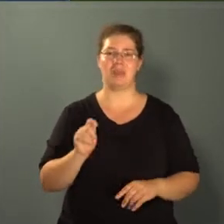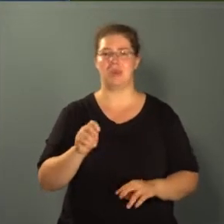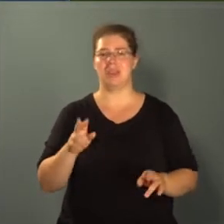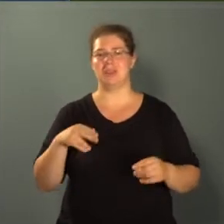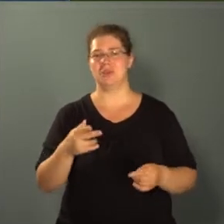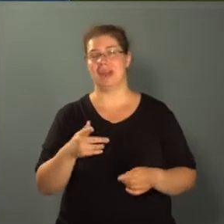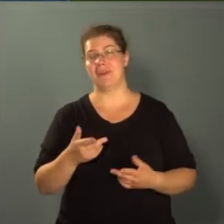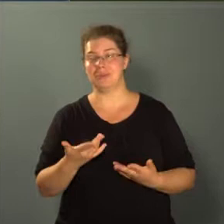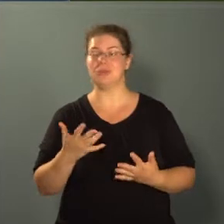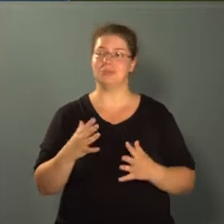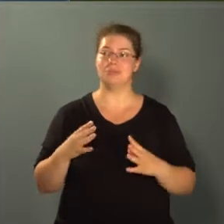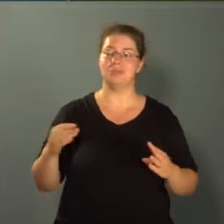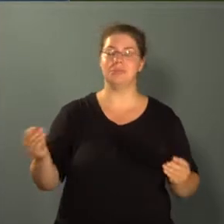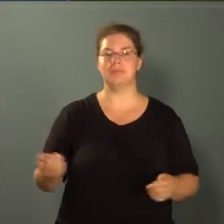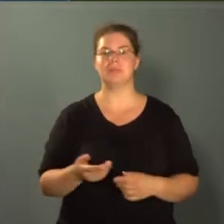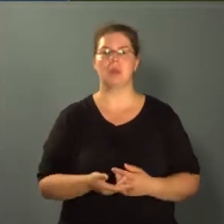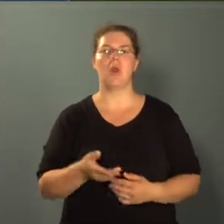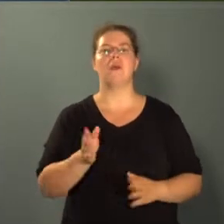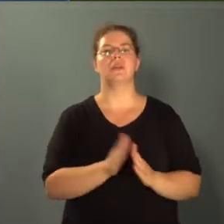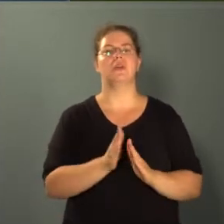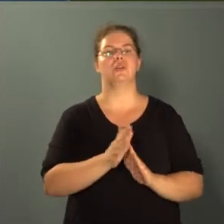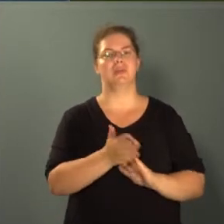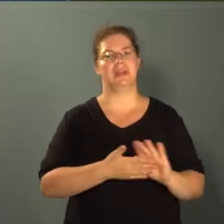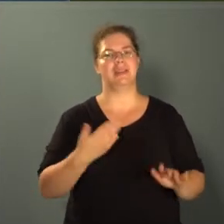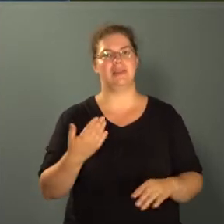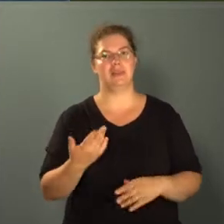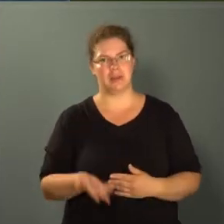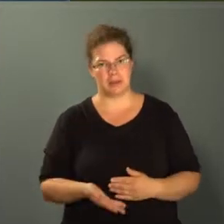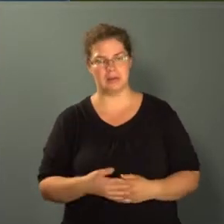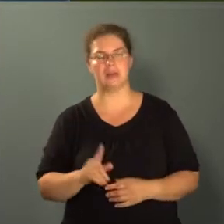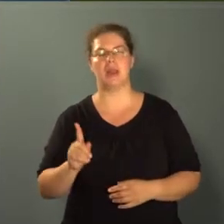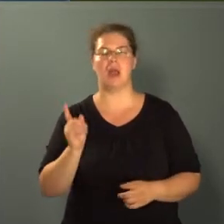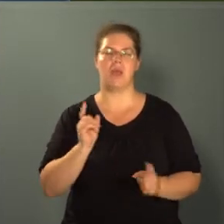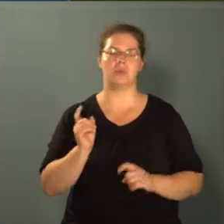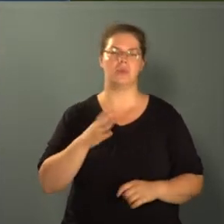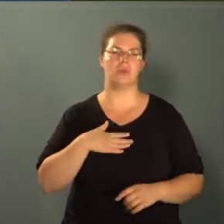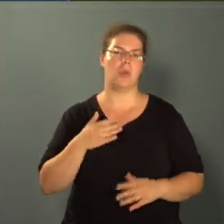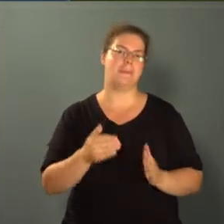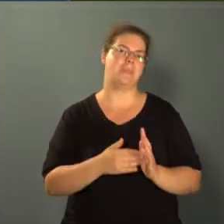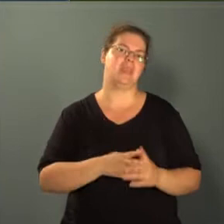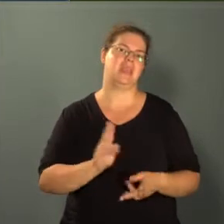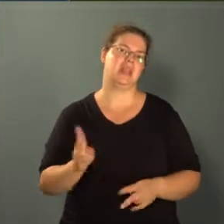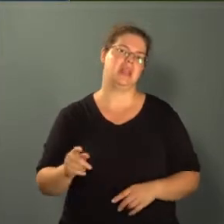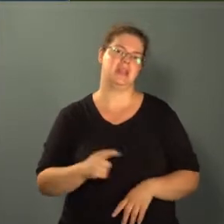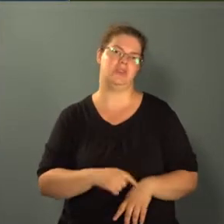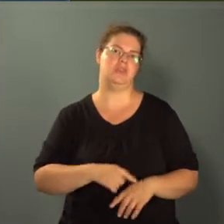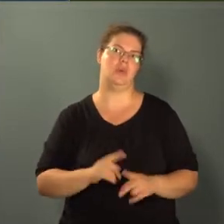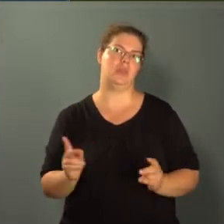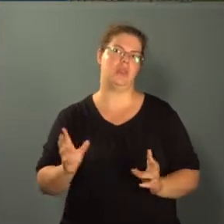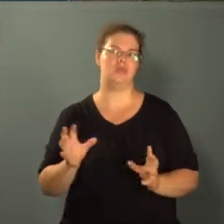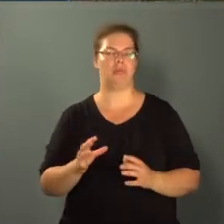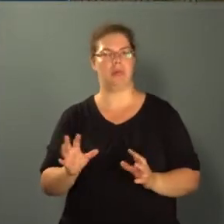után lábadoznak. Úgyhogy hát vasárnap kezdődik a rajt, de én azt gondolom, hogy azért még kell egy kis idő, hogy azért ez a csapat